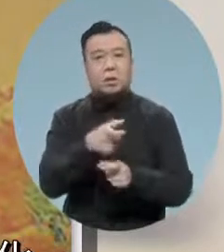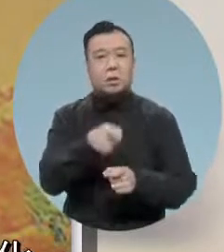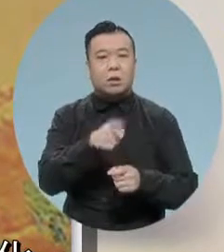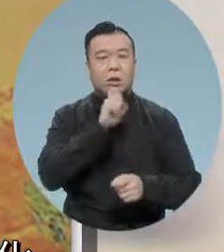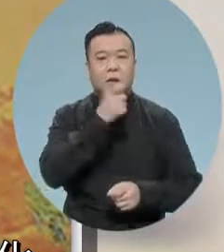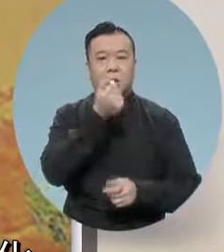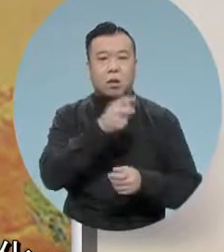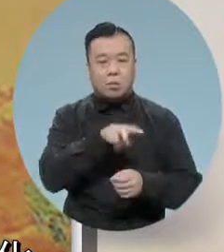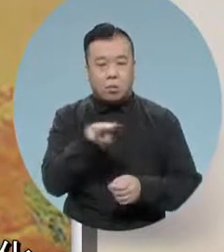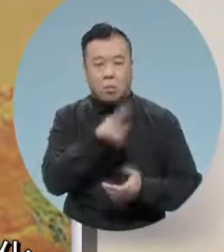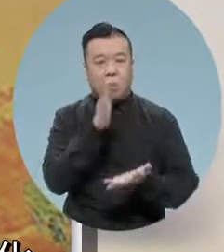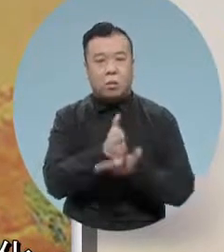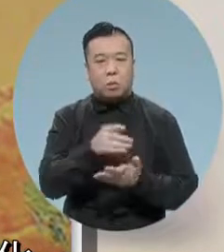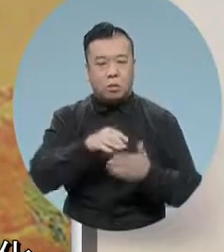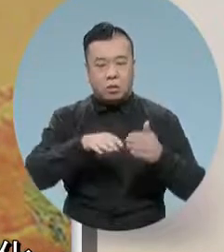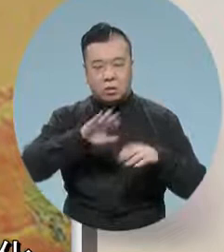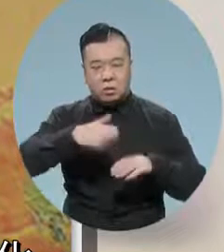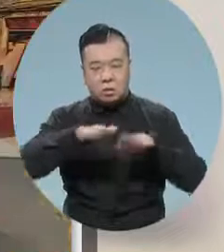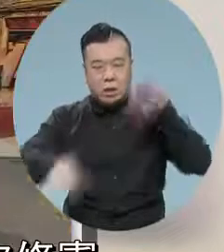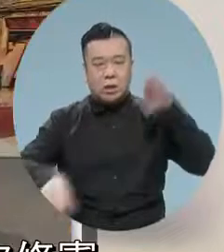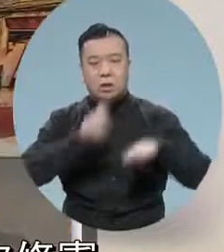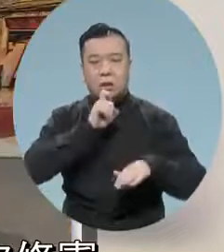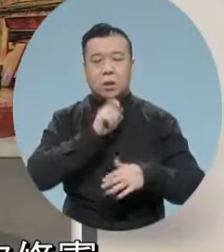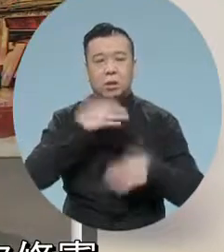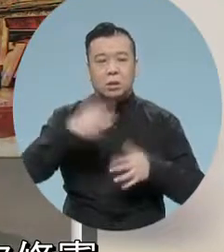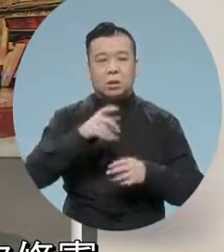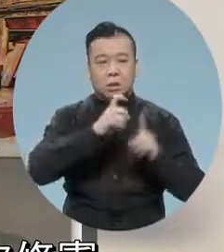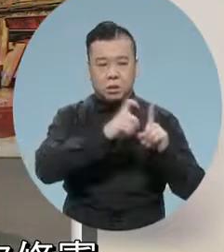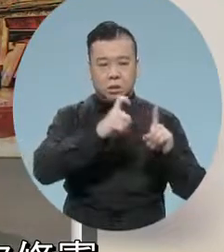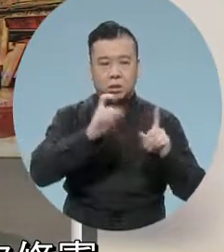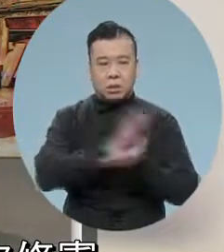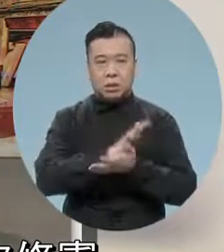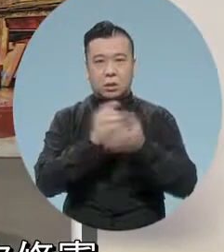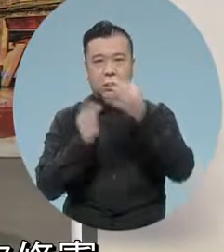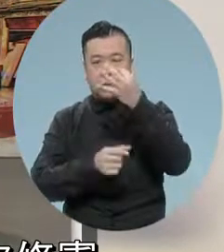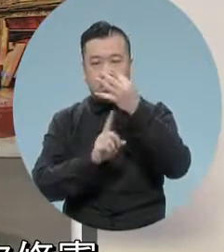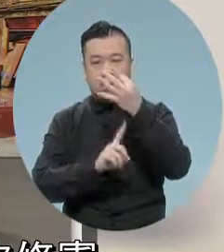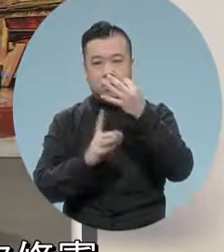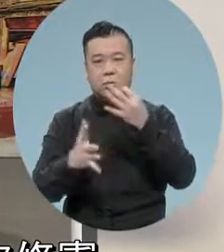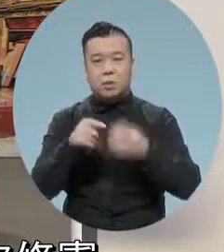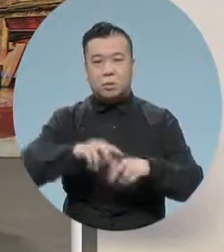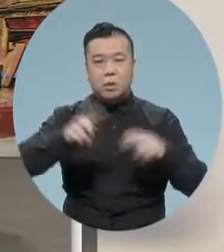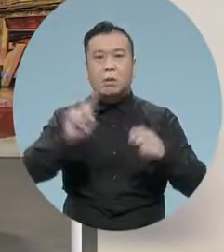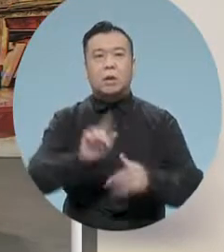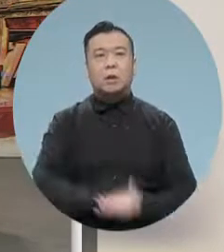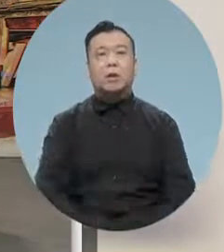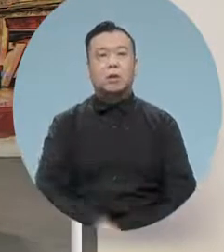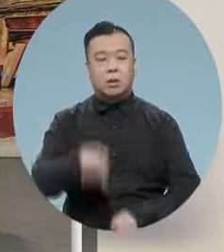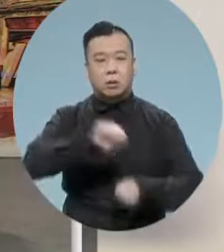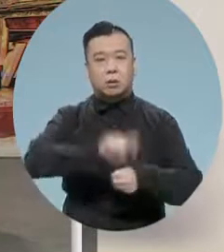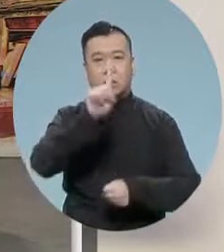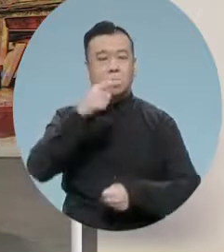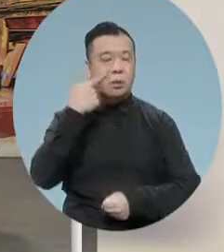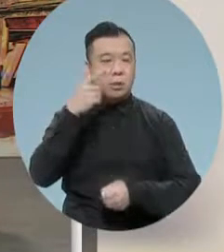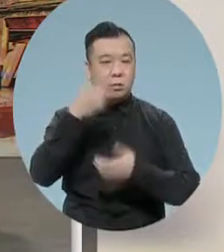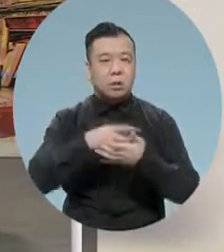这个已经是一字之差，但是非常之大的变化。好了，到1999年3月15号的那一次修宪呢，增加了一个新的